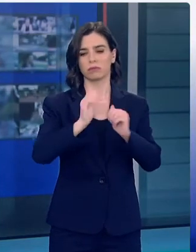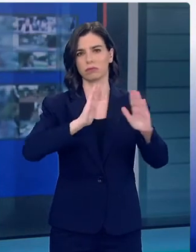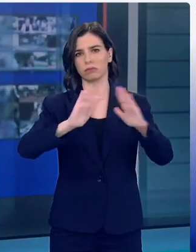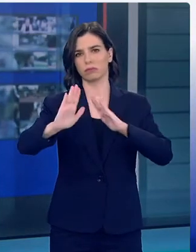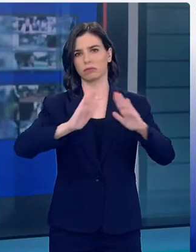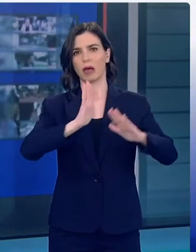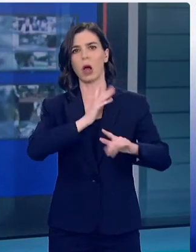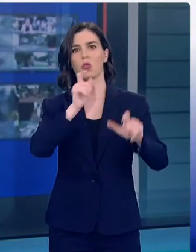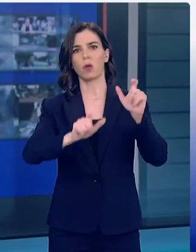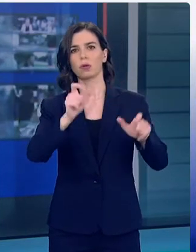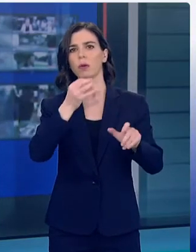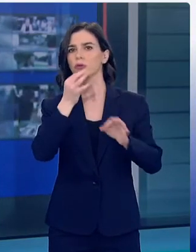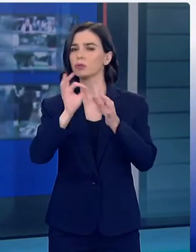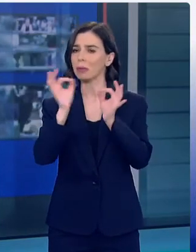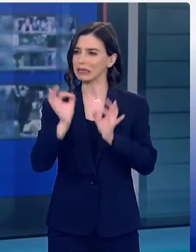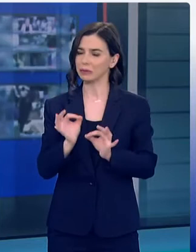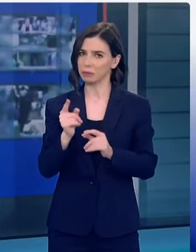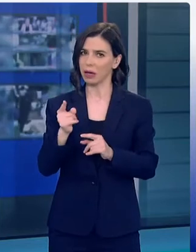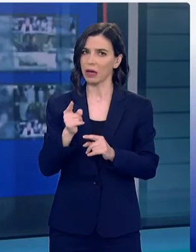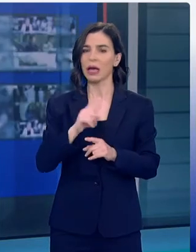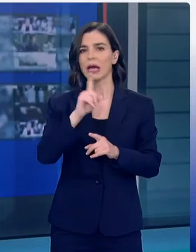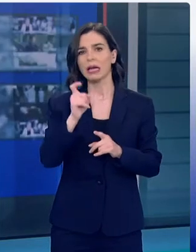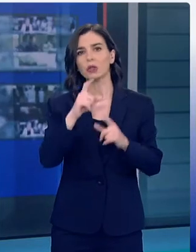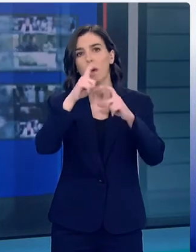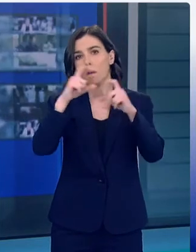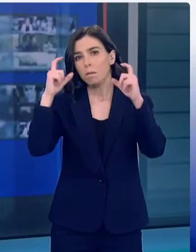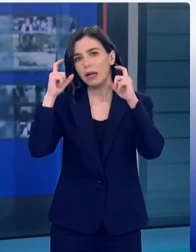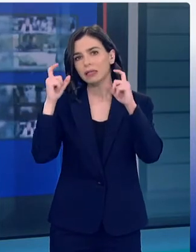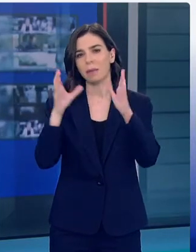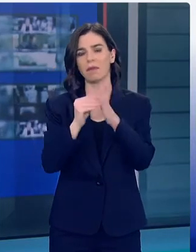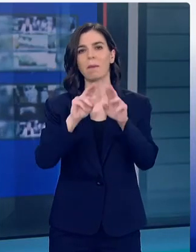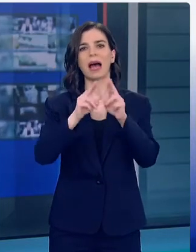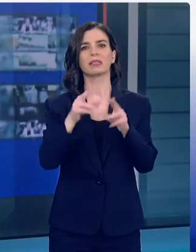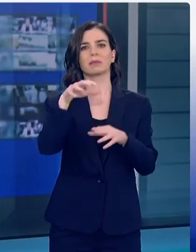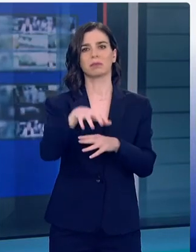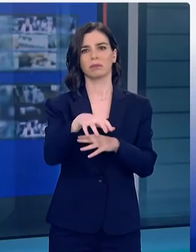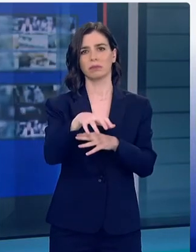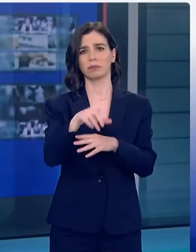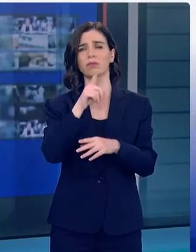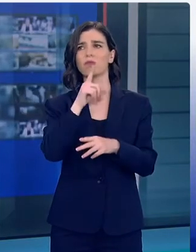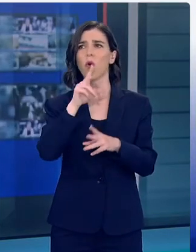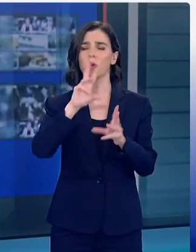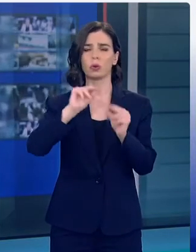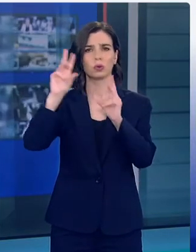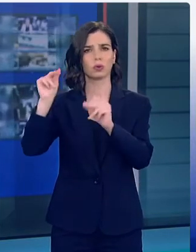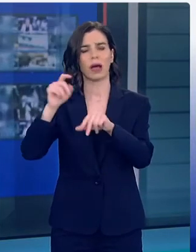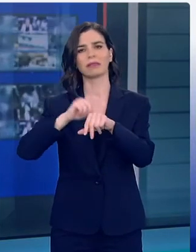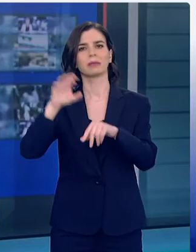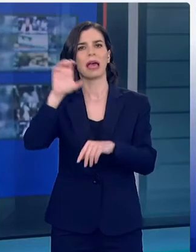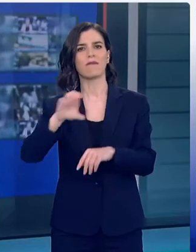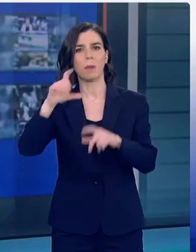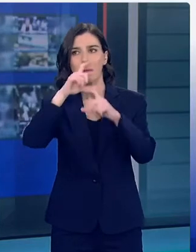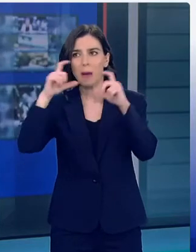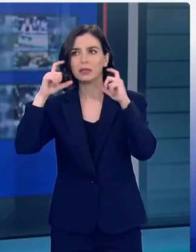έτσι θα, όπως το περιγράφει, πιθανώς να χρησιμοποιηθεί και μια μάσκα στους κλειστούς χώρους, όπως χρησιμοποιούν και περισσότεροι αυτή τη στιγμή στην Ευρώπη